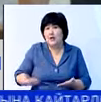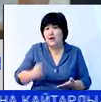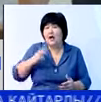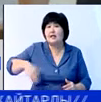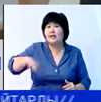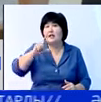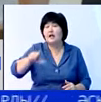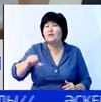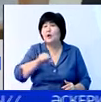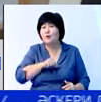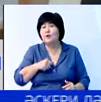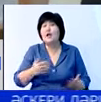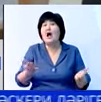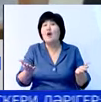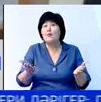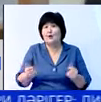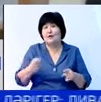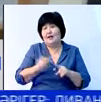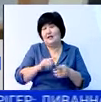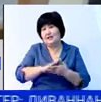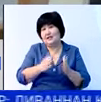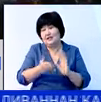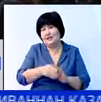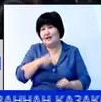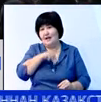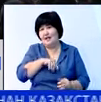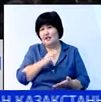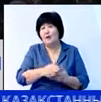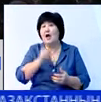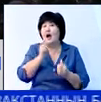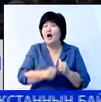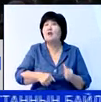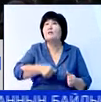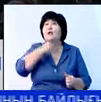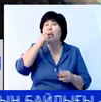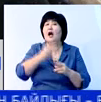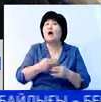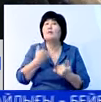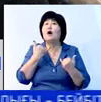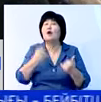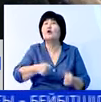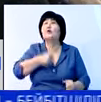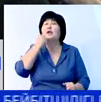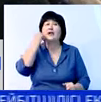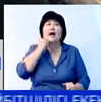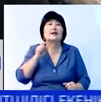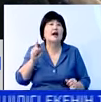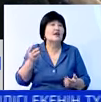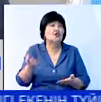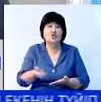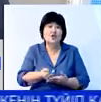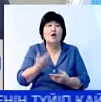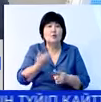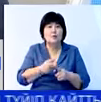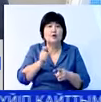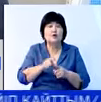адамдарды өзіне бұрып алатын жағдайлар құнды қасиеті болады. Әрбір аға буынның құрметпен қартайғанына не жетсін шіркін. Бұл